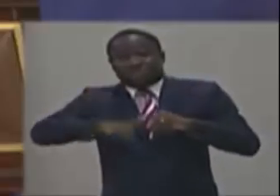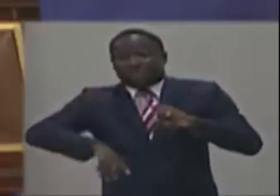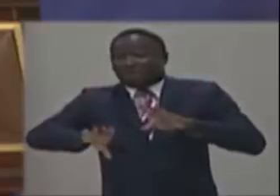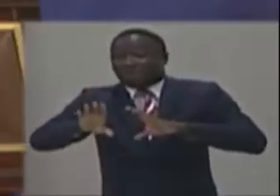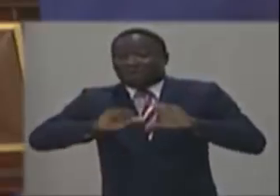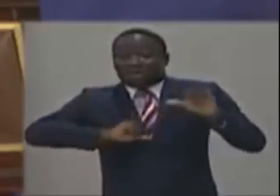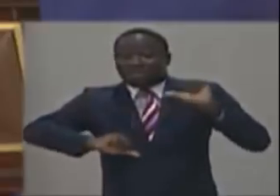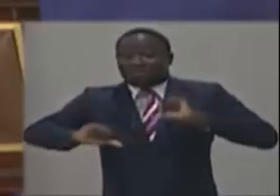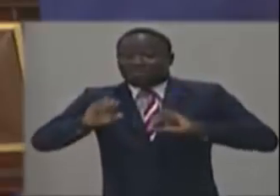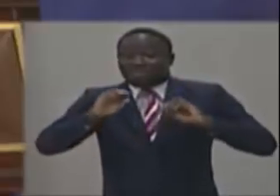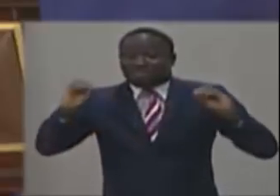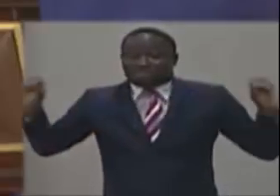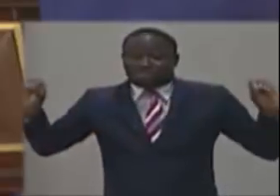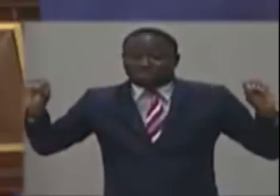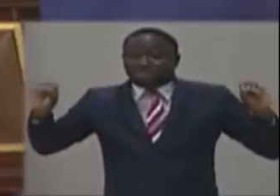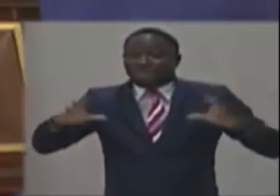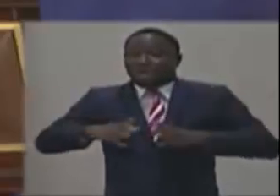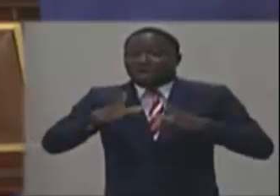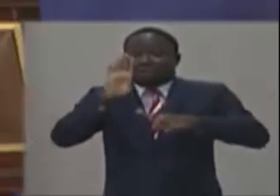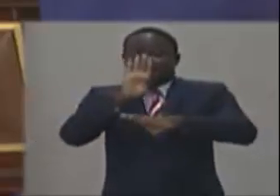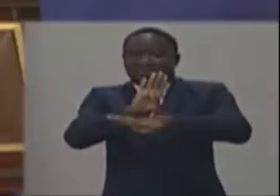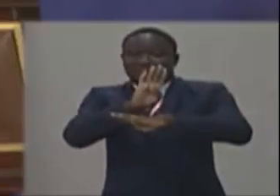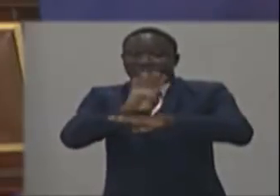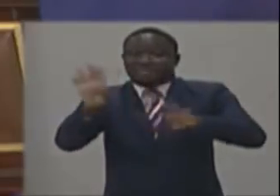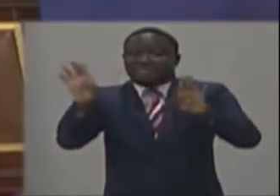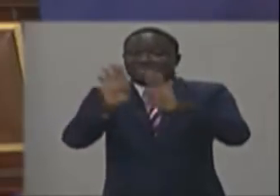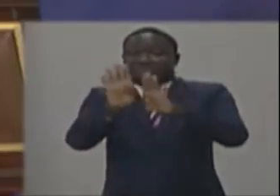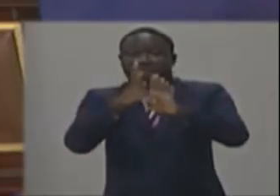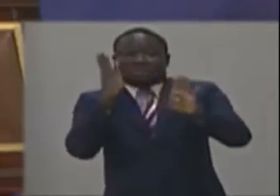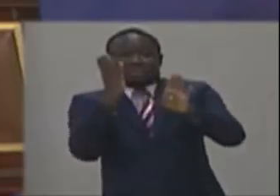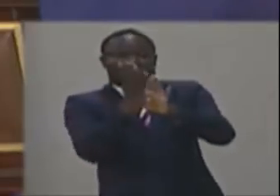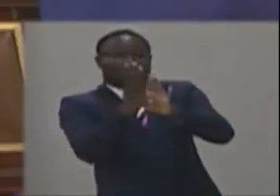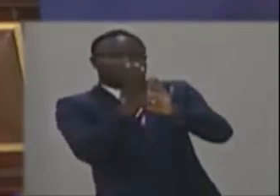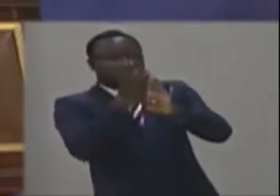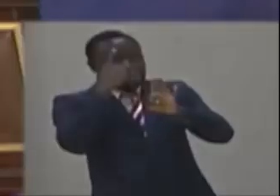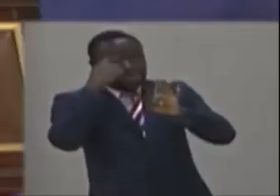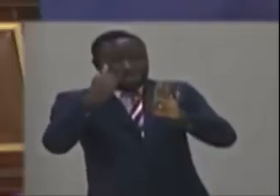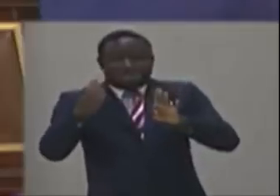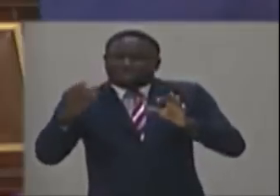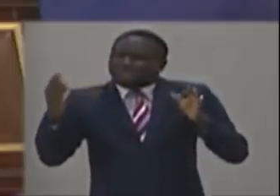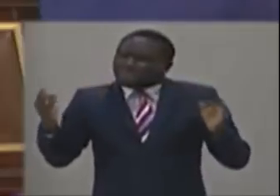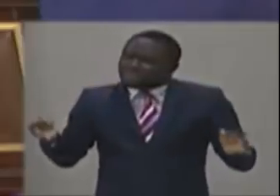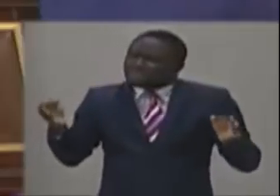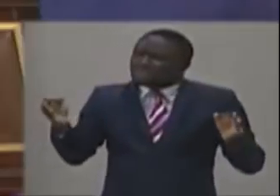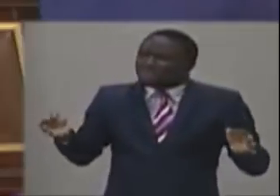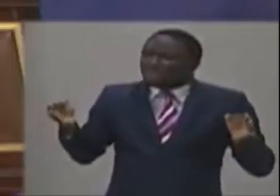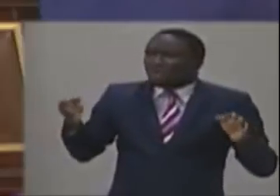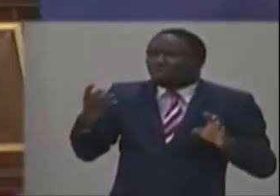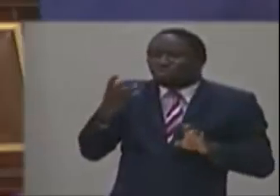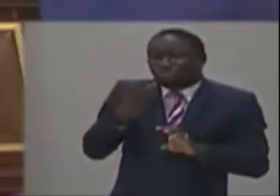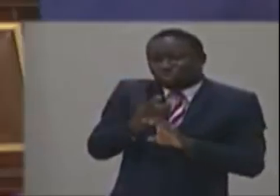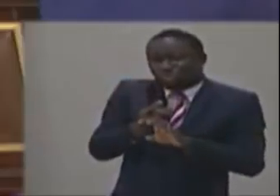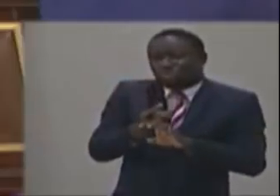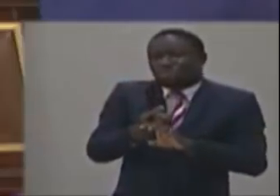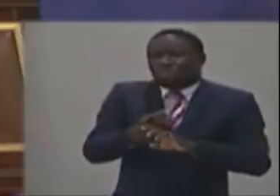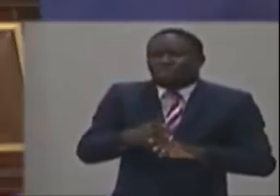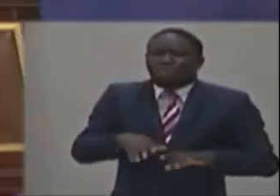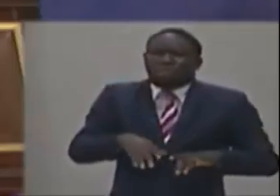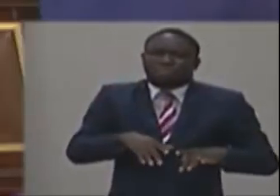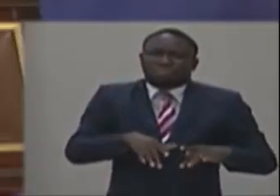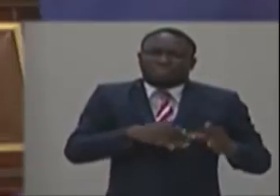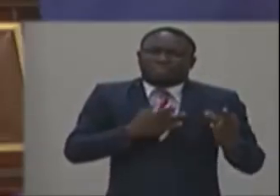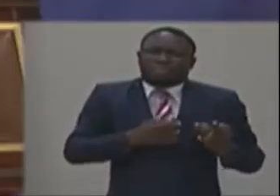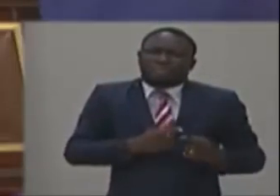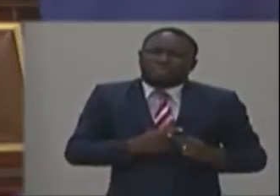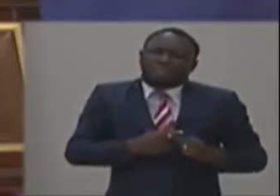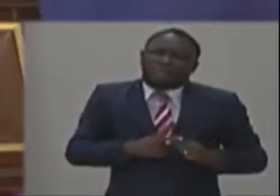performer. En pile entreprise obligé de fermer porte parce que mes ça ont frappé. Qu'elle me serait comme